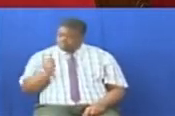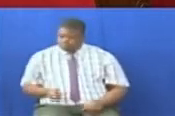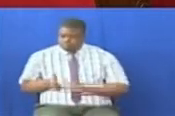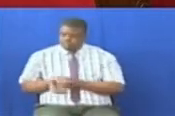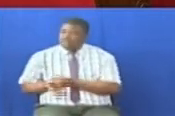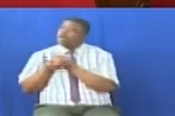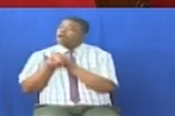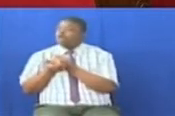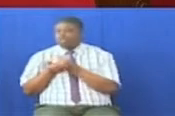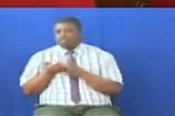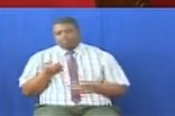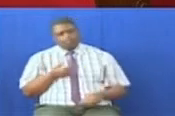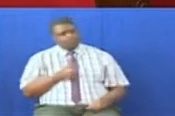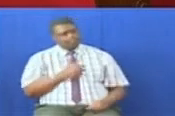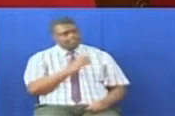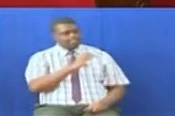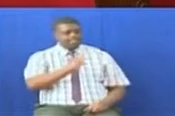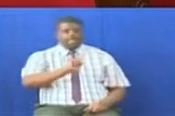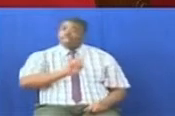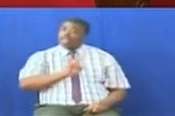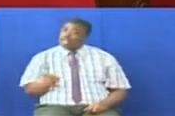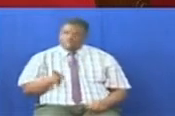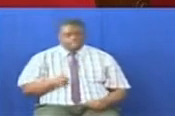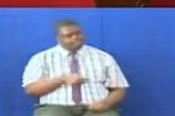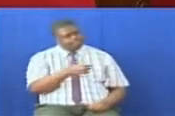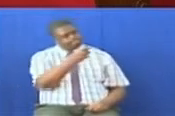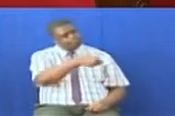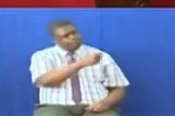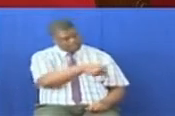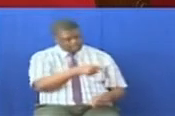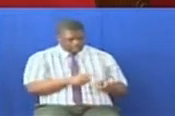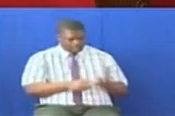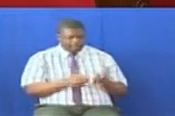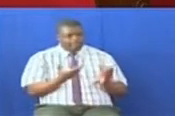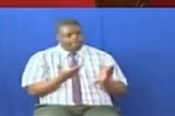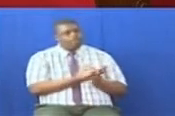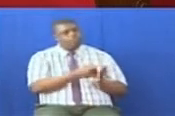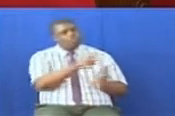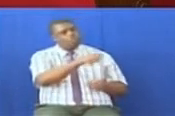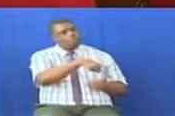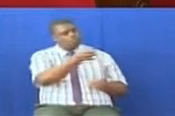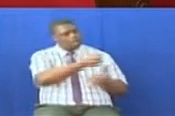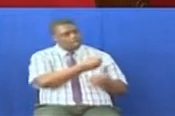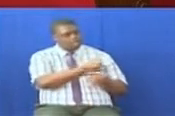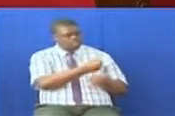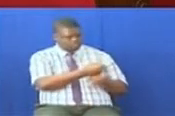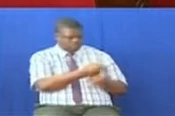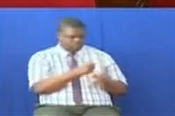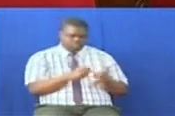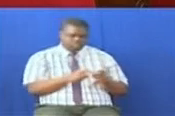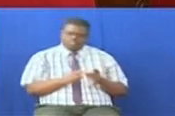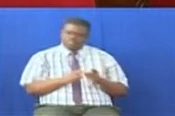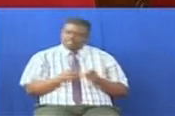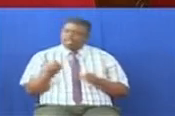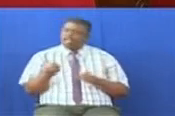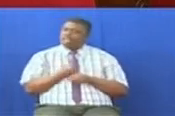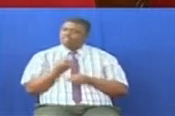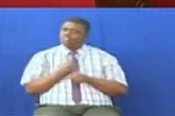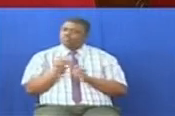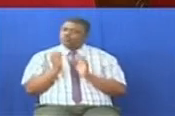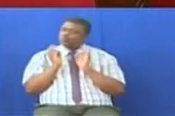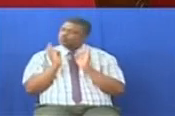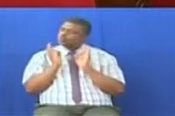nimpongeze sana CJ na kamati ya, na timu yake kwa kazi nzuri walioifanya ya kukagua